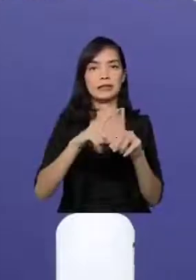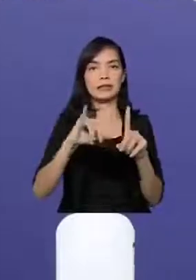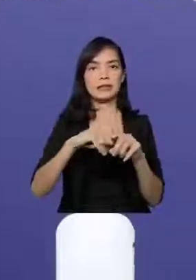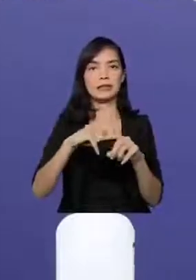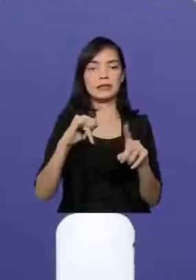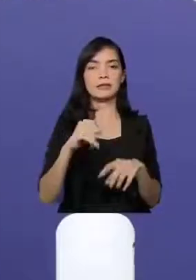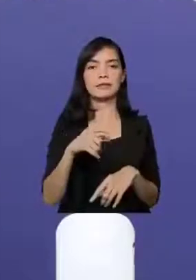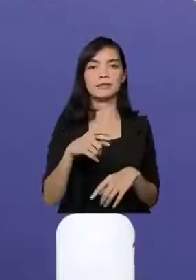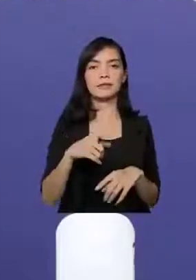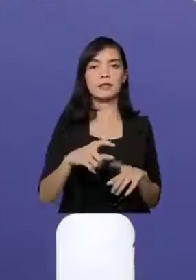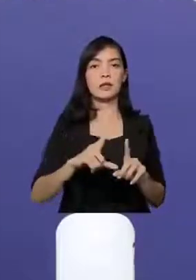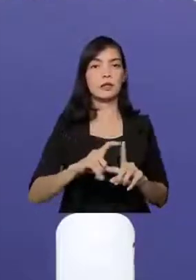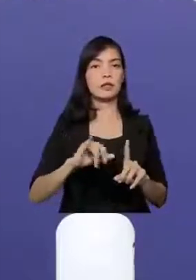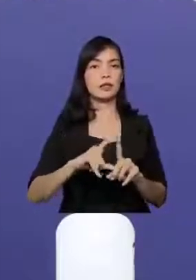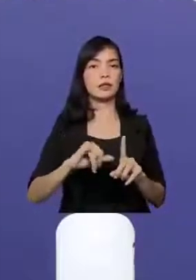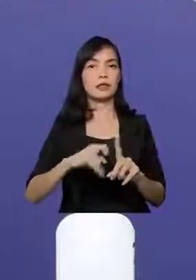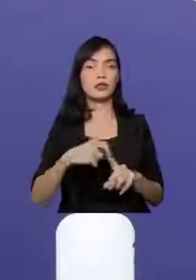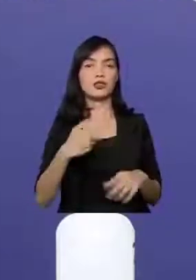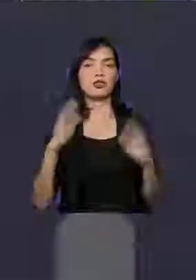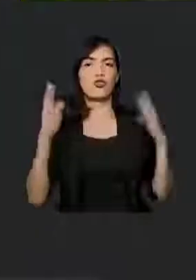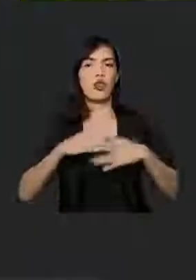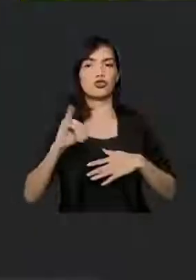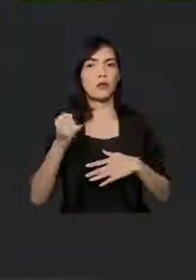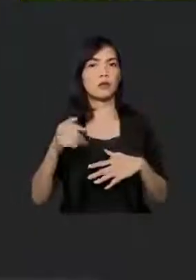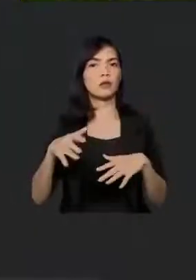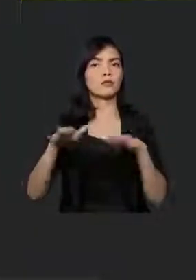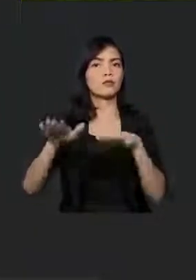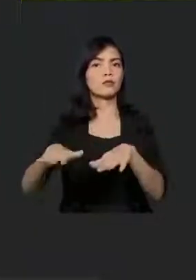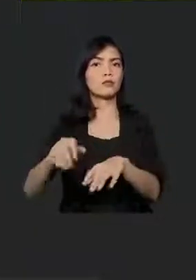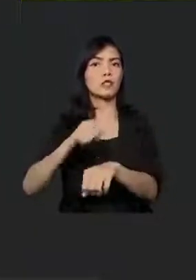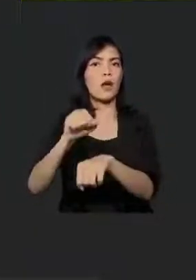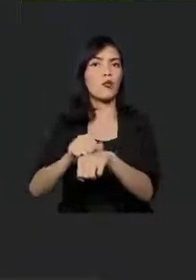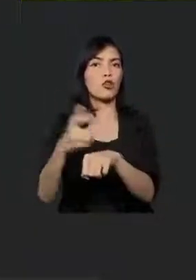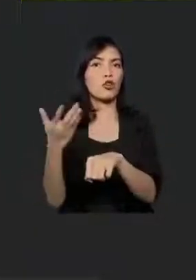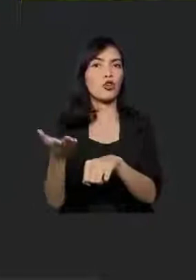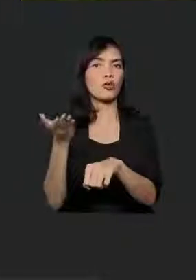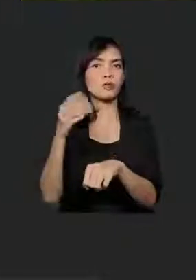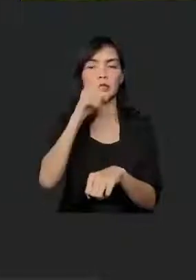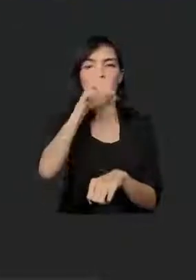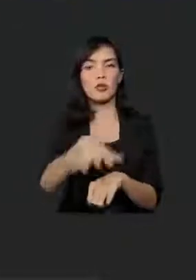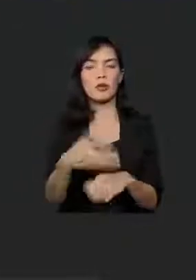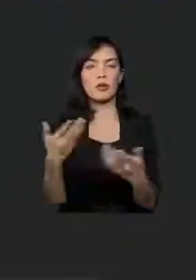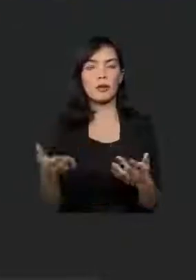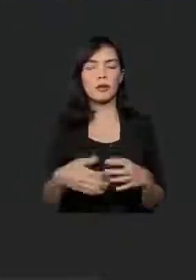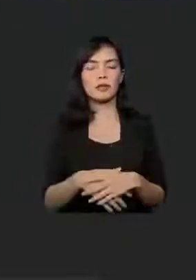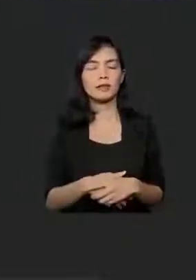Bagaimana Pak Untuk pelaksanaan ibadah Jumat di Singapura untuk saat ini